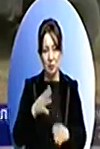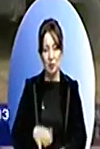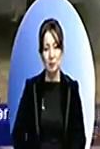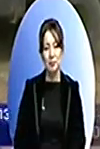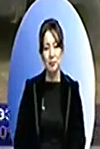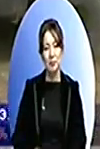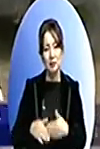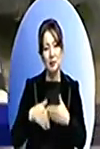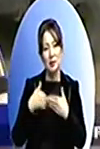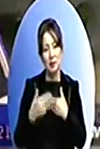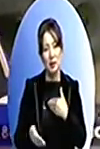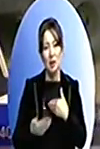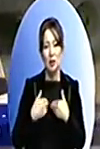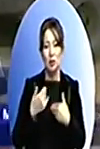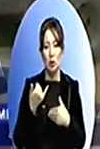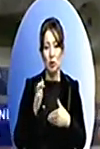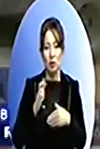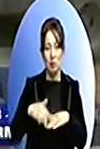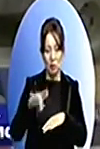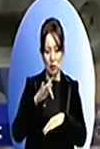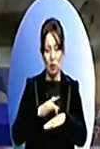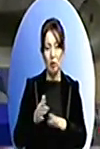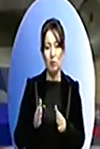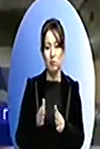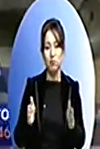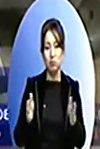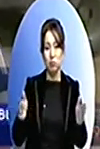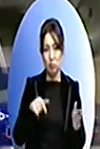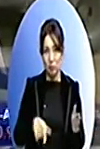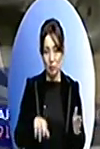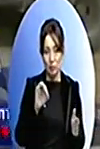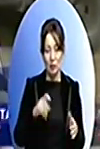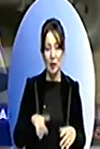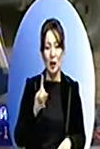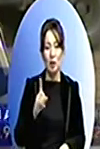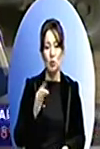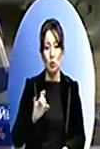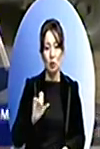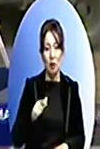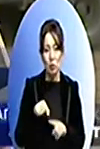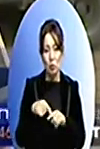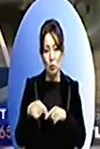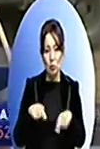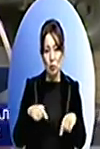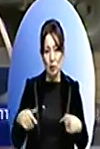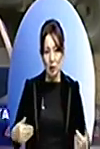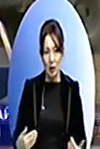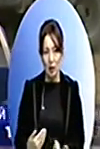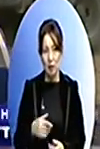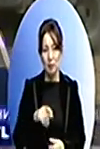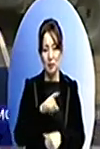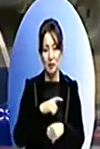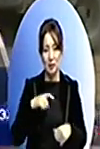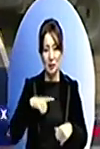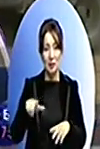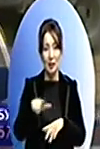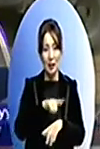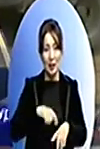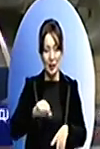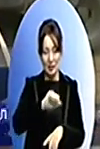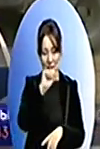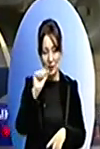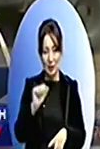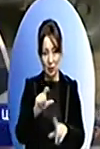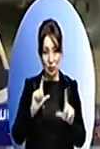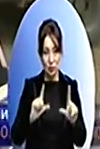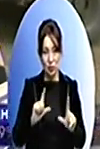бол өнөөдөр энэ Улаанбаатар хотыг тэлж байгаа нөхцөлд бид нар энэ ганц уудын ойролцоо амьдарч байгаа энэ айл иргэдийн газрын асуудлыг шийдвэрлэх